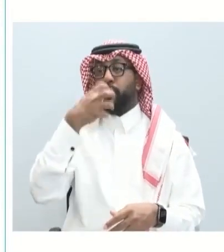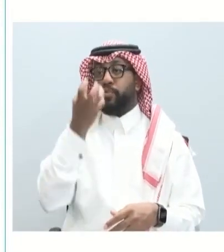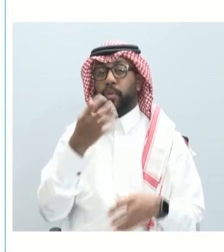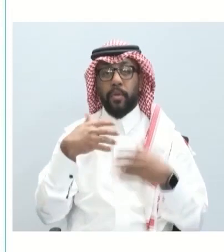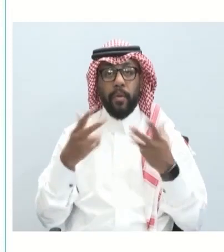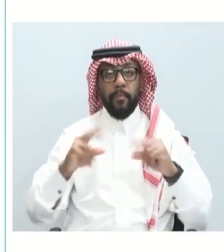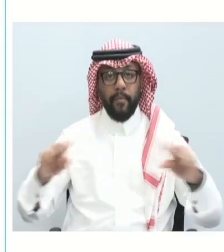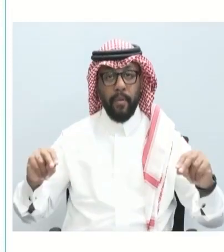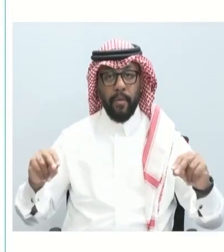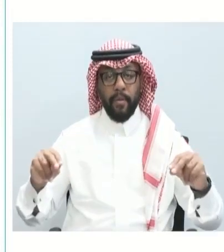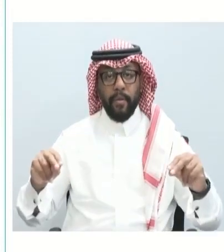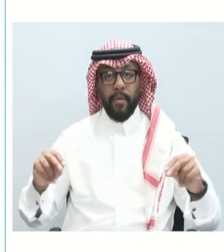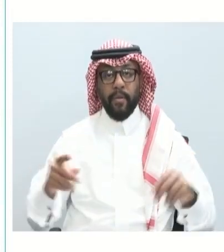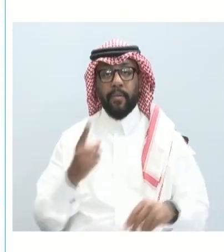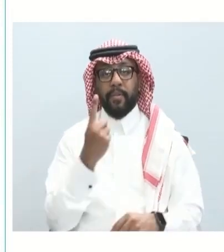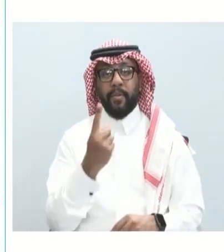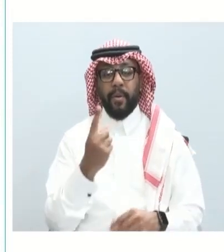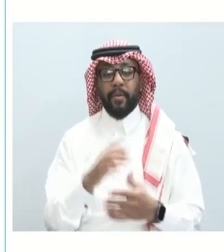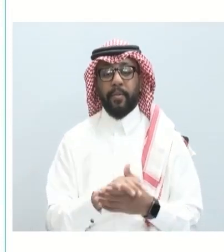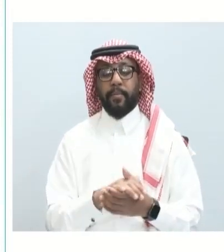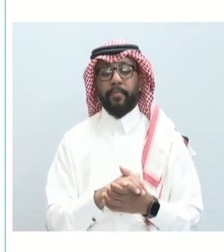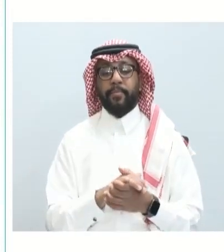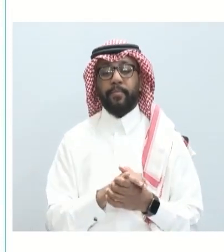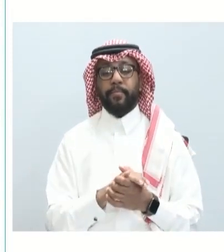بنفس الحجم نفسها دقيقه واحده